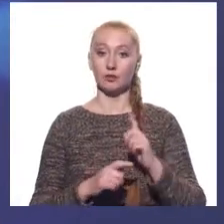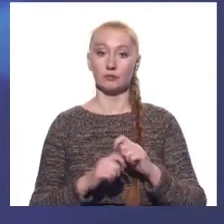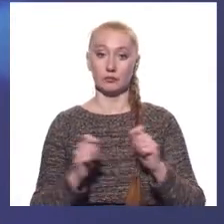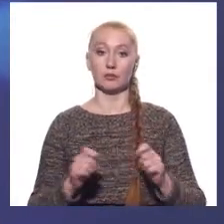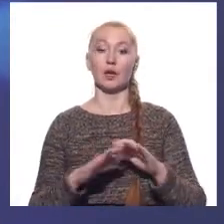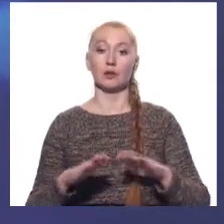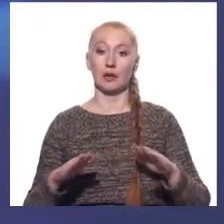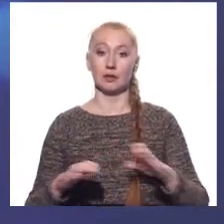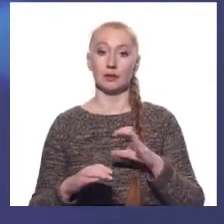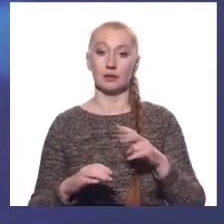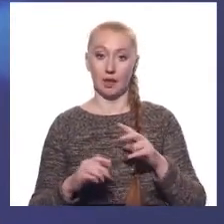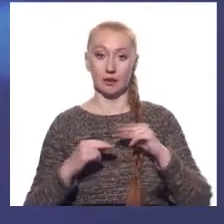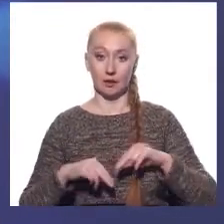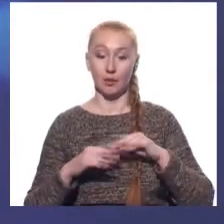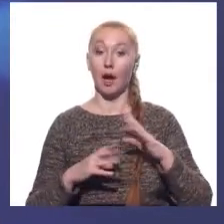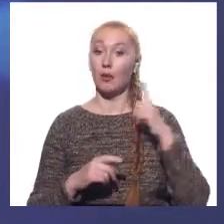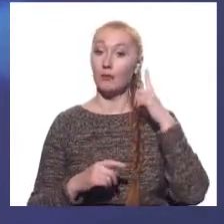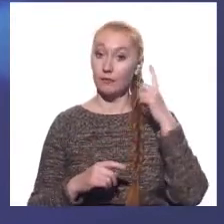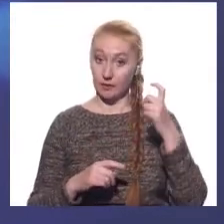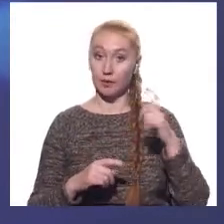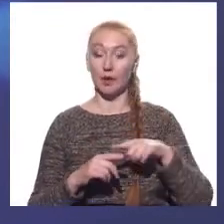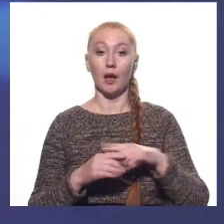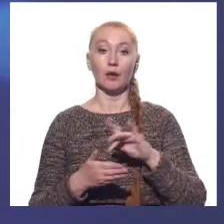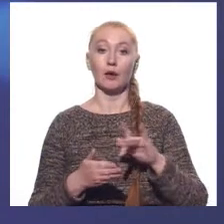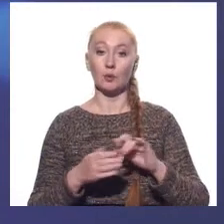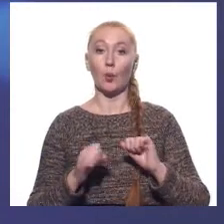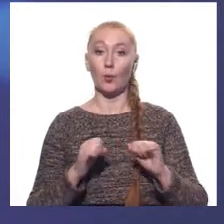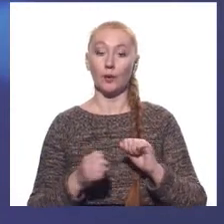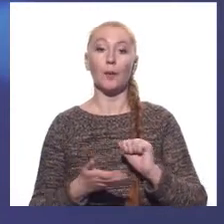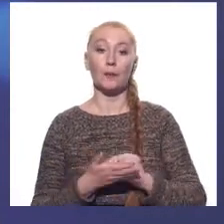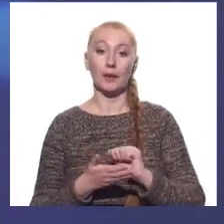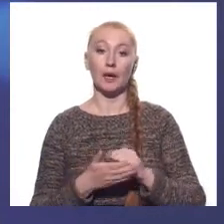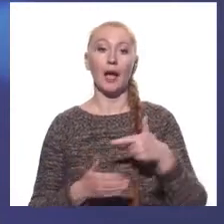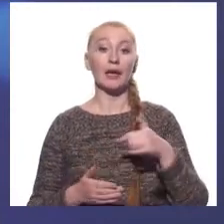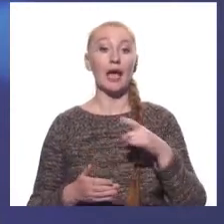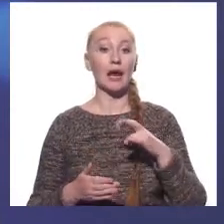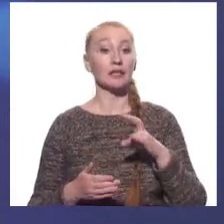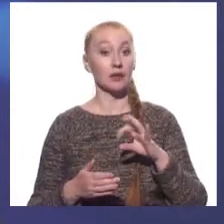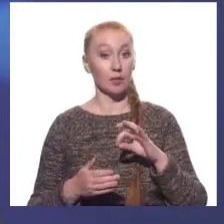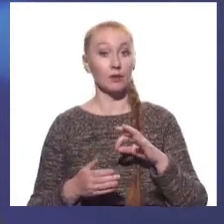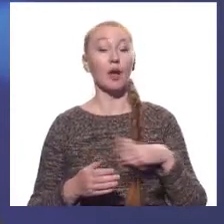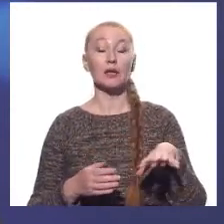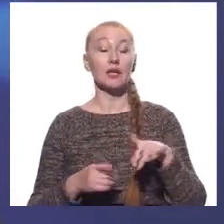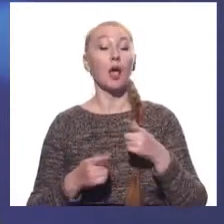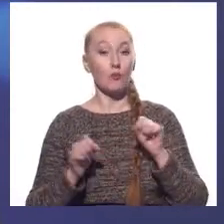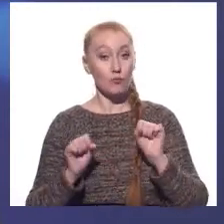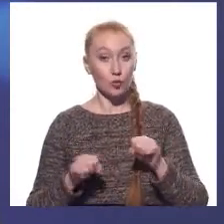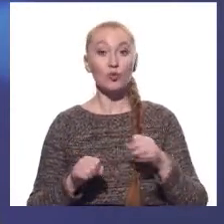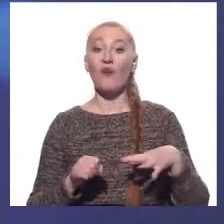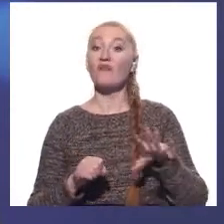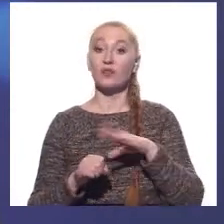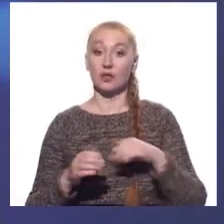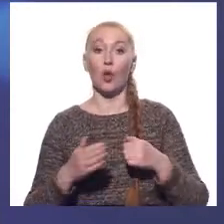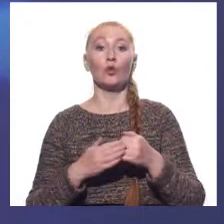роботу дитячі садки. Як повідомила речниця міського управління преси Ірина Герасименко, це стало можливим, бо усі